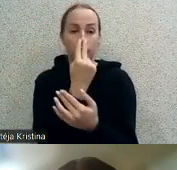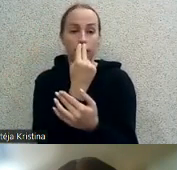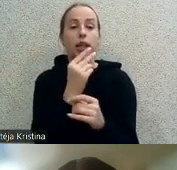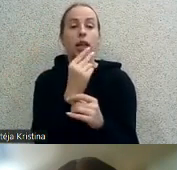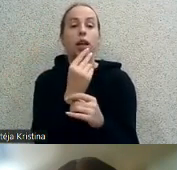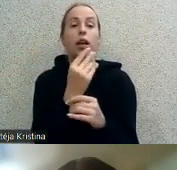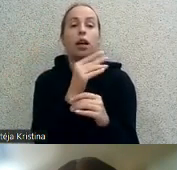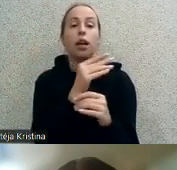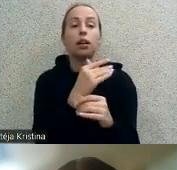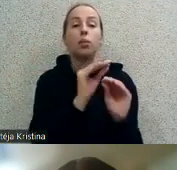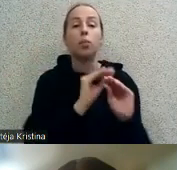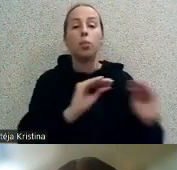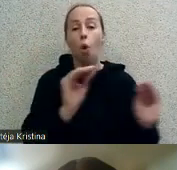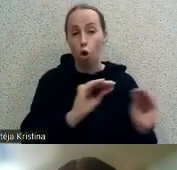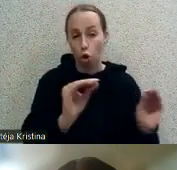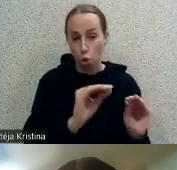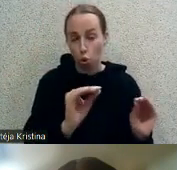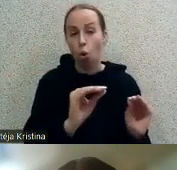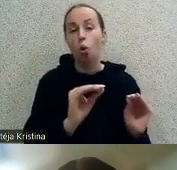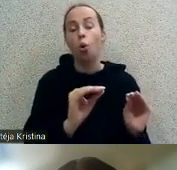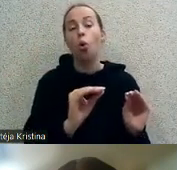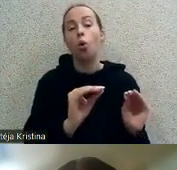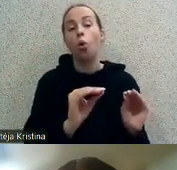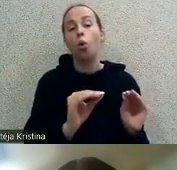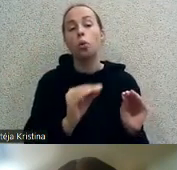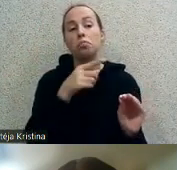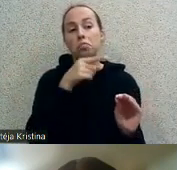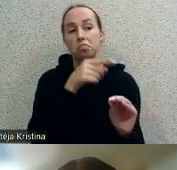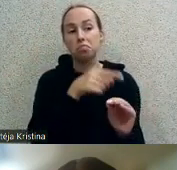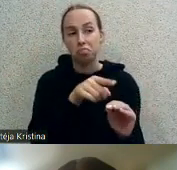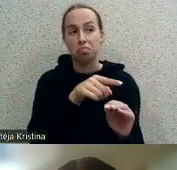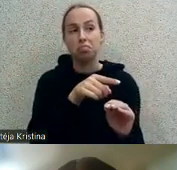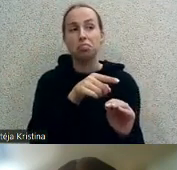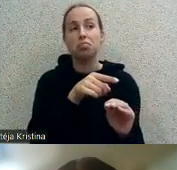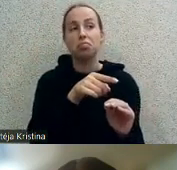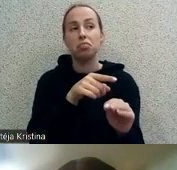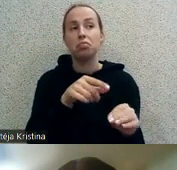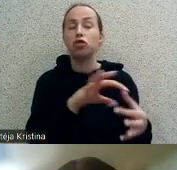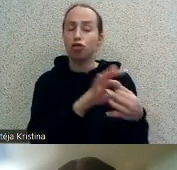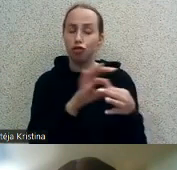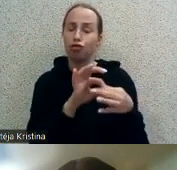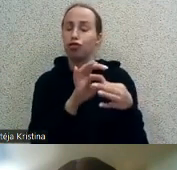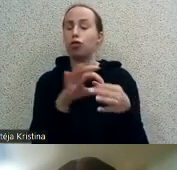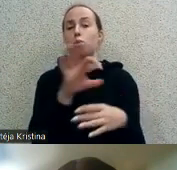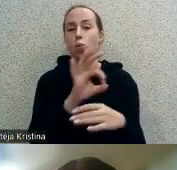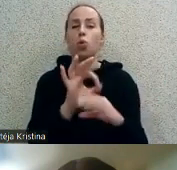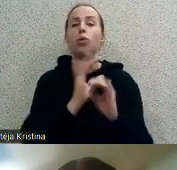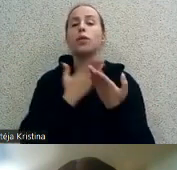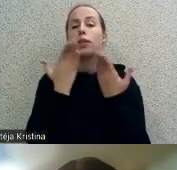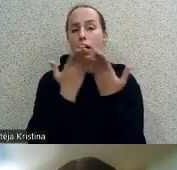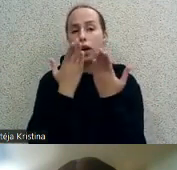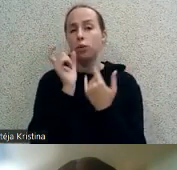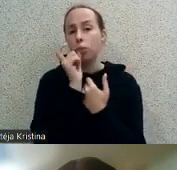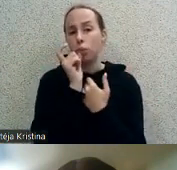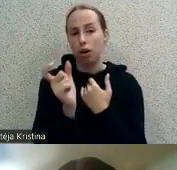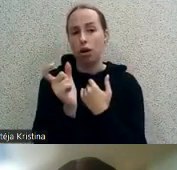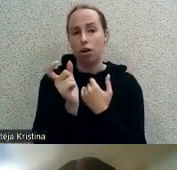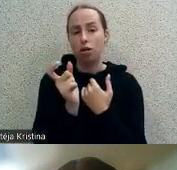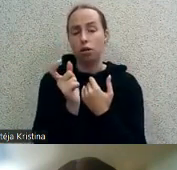pradinių klasių mokytojai, tai tikrai glaudžiai susiję yra su skaitimu ir kiek